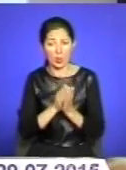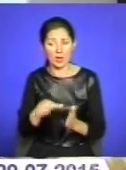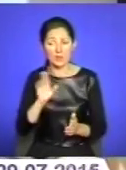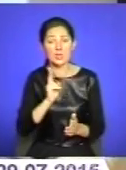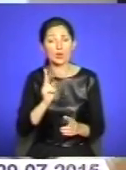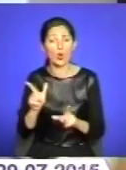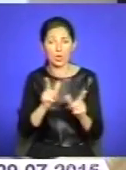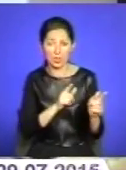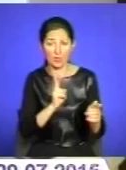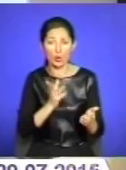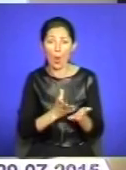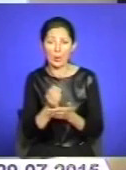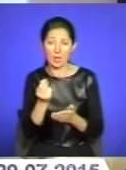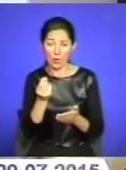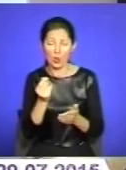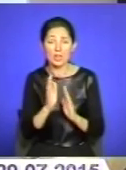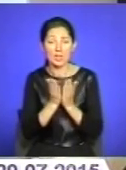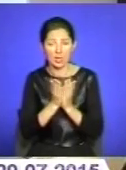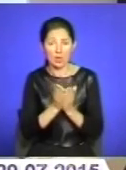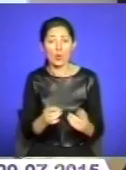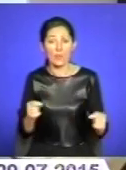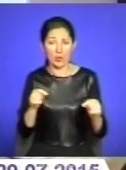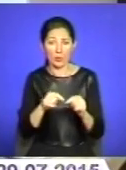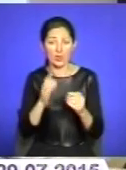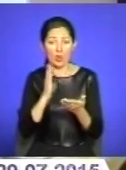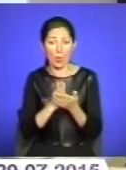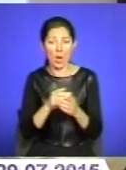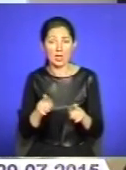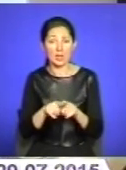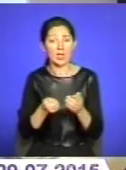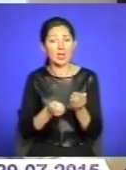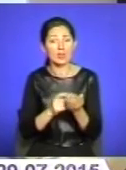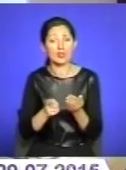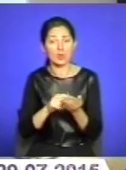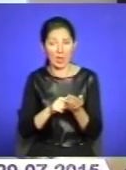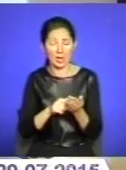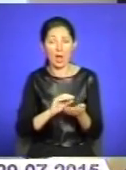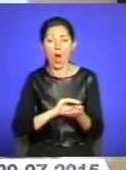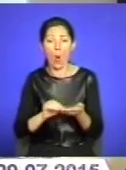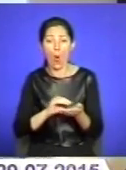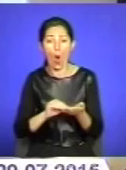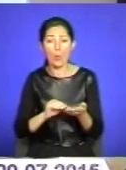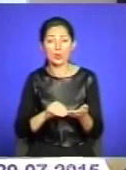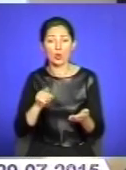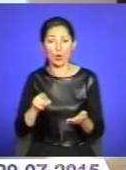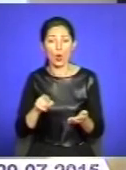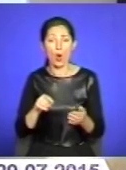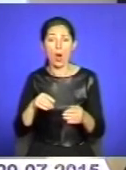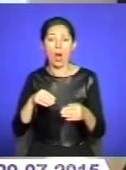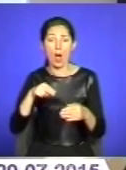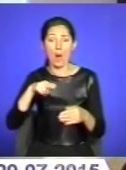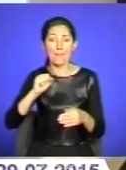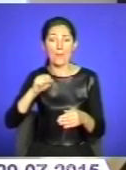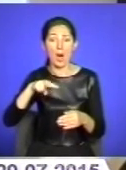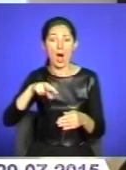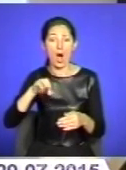платив гроші за книжку, то відповідно мали такий щоденник опису того паломництва. Тут